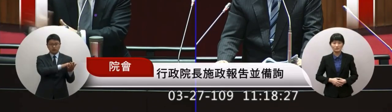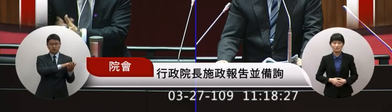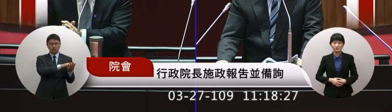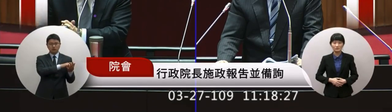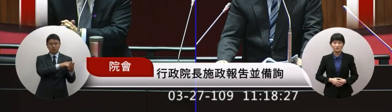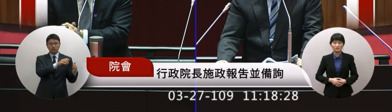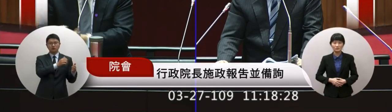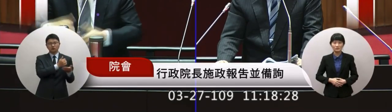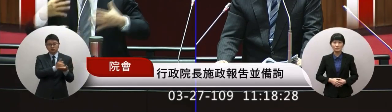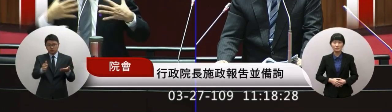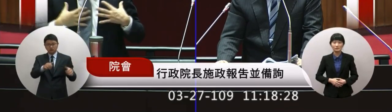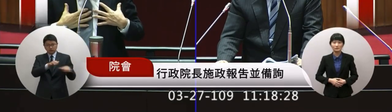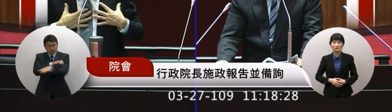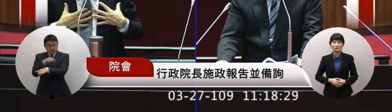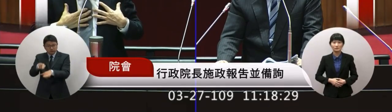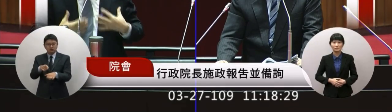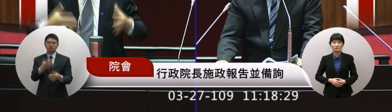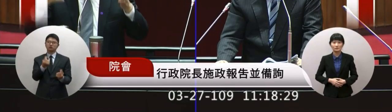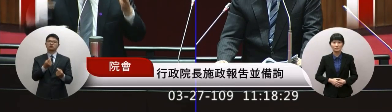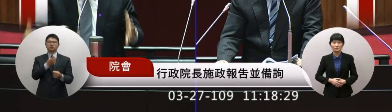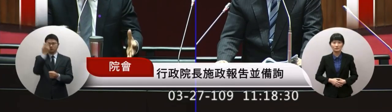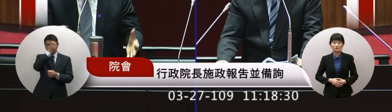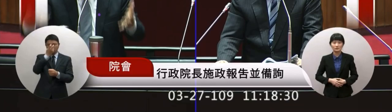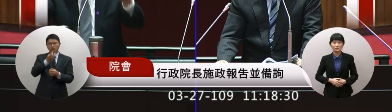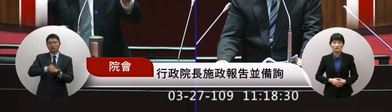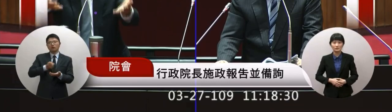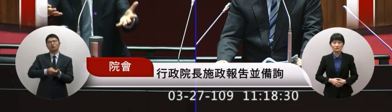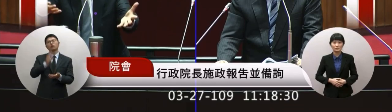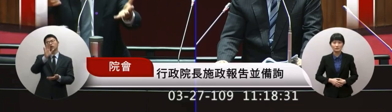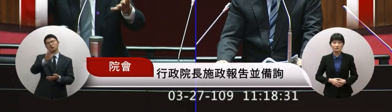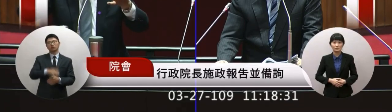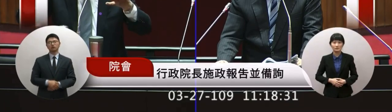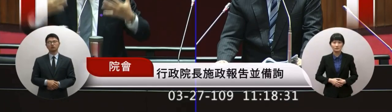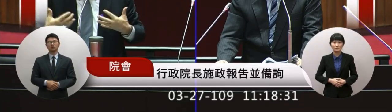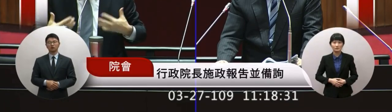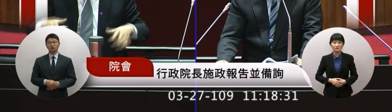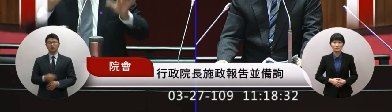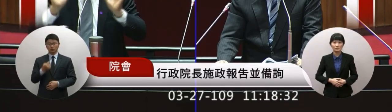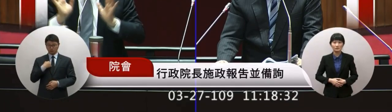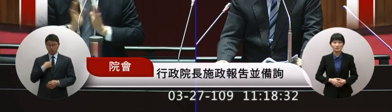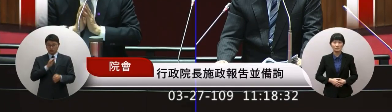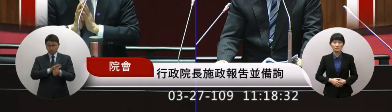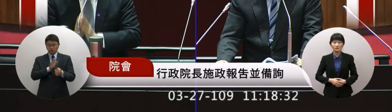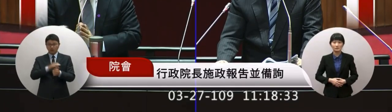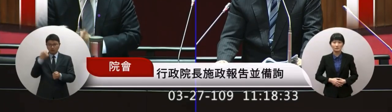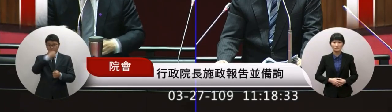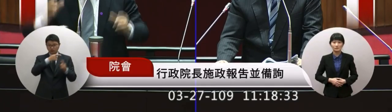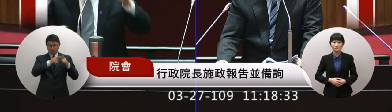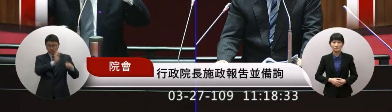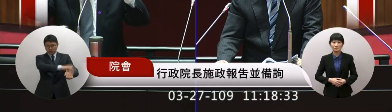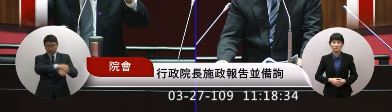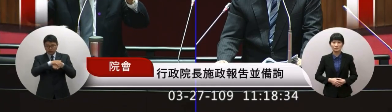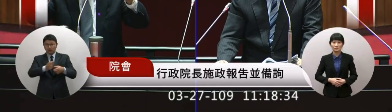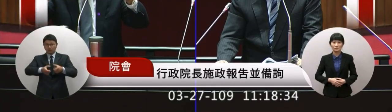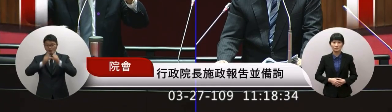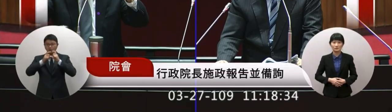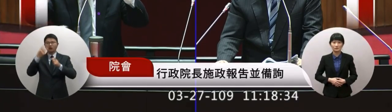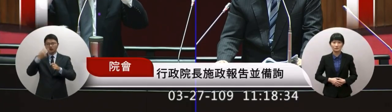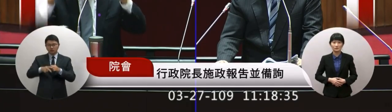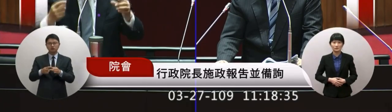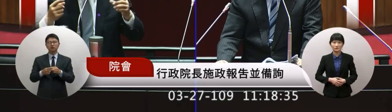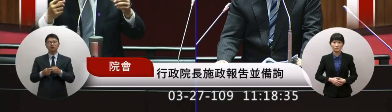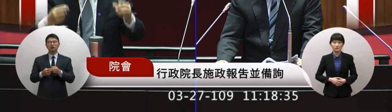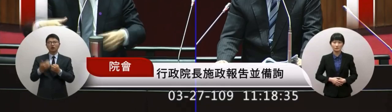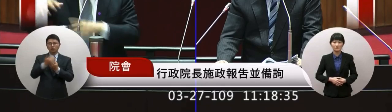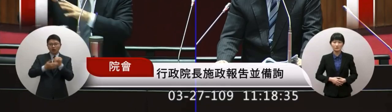有相关的管制。同样的道理，我们一方面要接回同胞，一方面要保护同一部飞机的